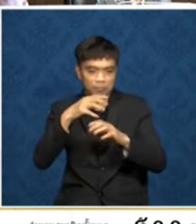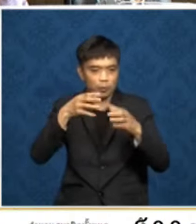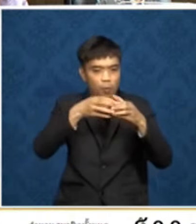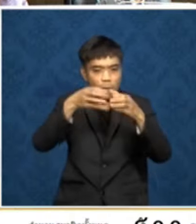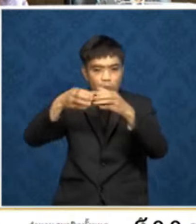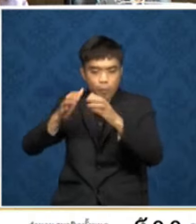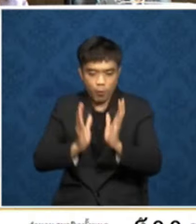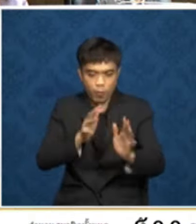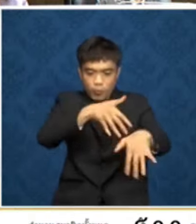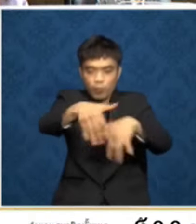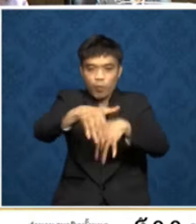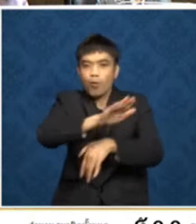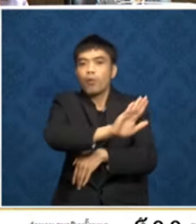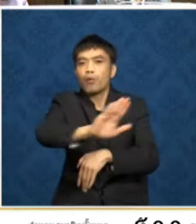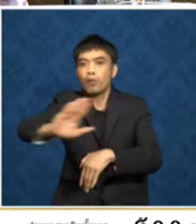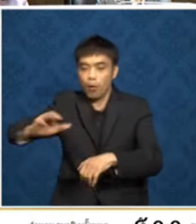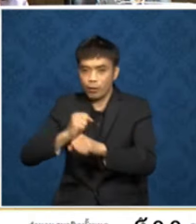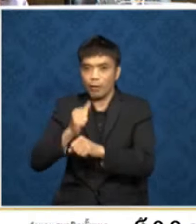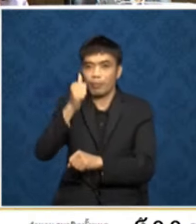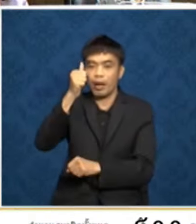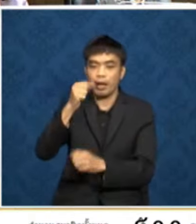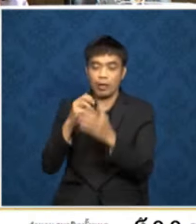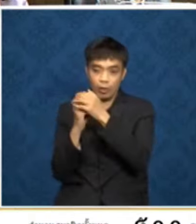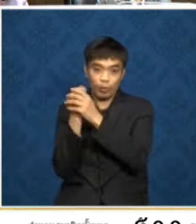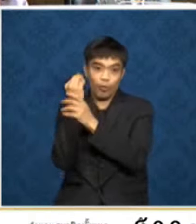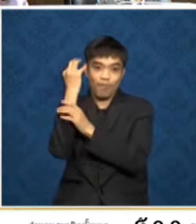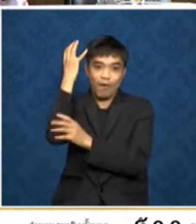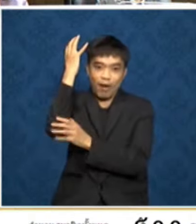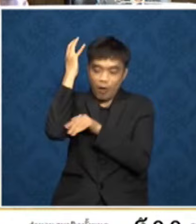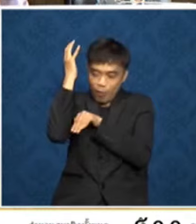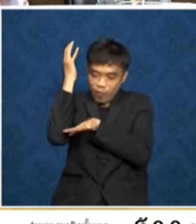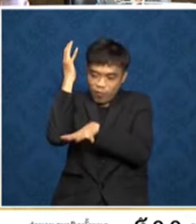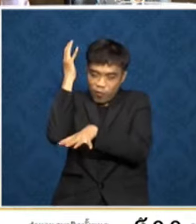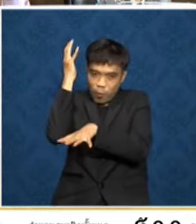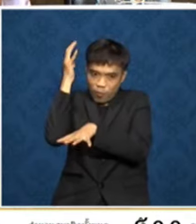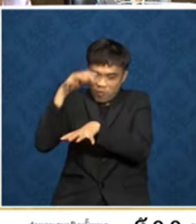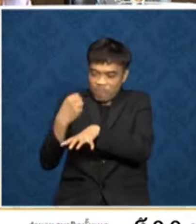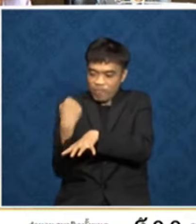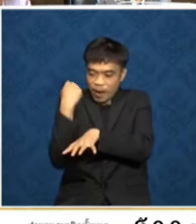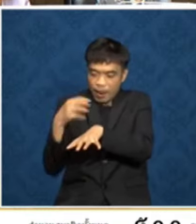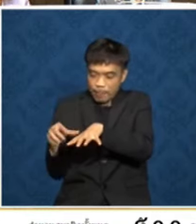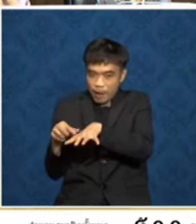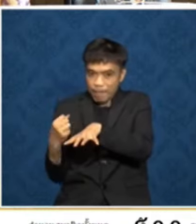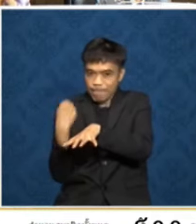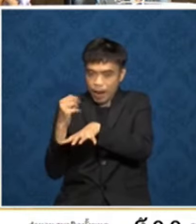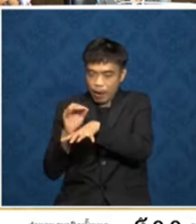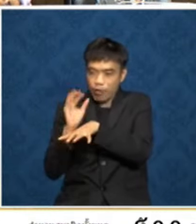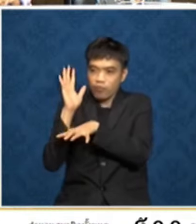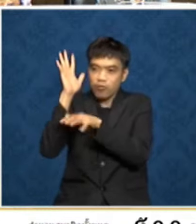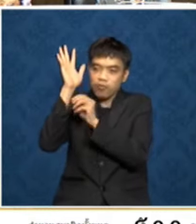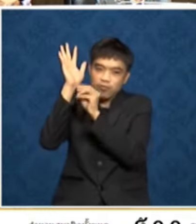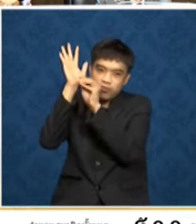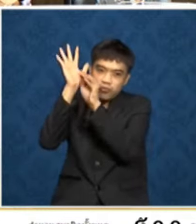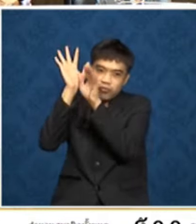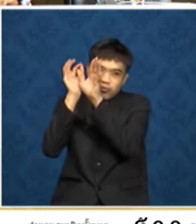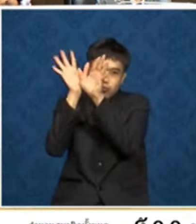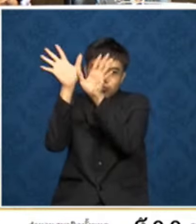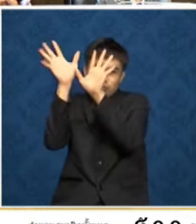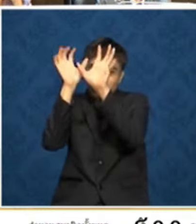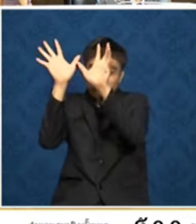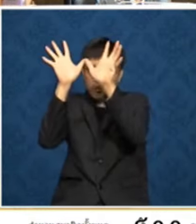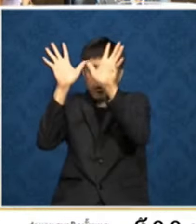ให้กับท้องถิ่นตัวเองได้ต้นไม้ประชาธิปไตยของเราก็จะเติบโตผลิดอกออกใบสร้างร่มเงาให้กับ